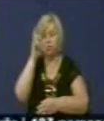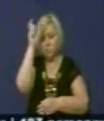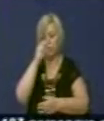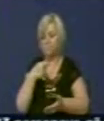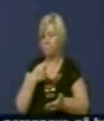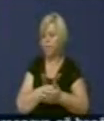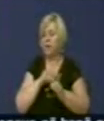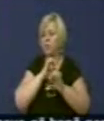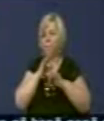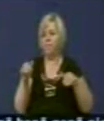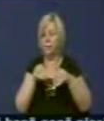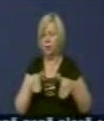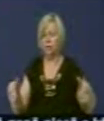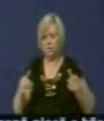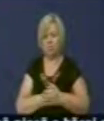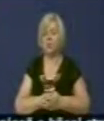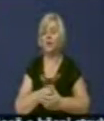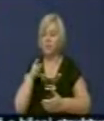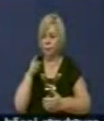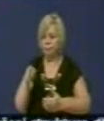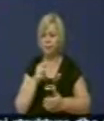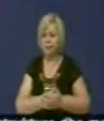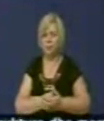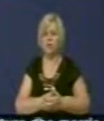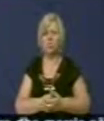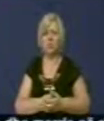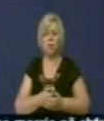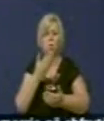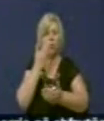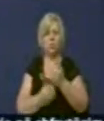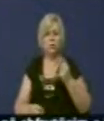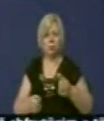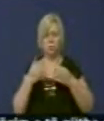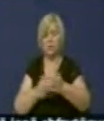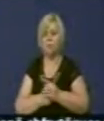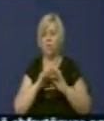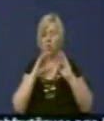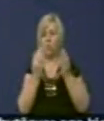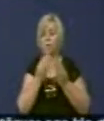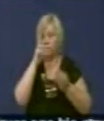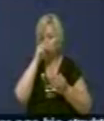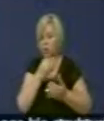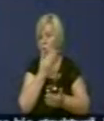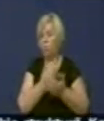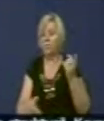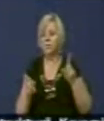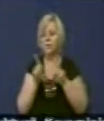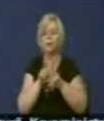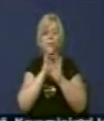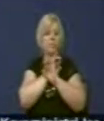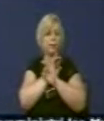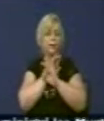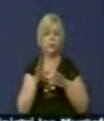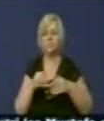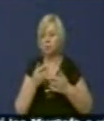bën ai tash 7 vjet? EULEX-i mbikëqyr natyrisht. Mbikëqyrsi është ai i cili kujdeset që punët të shkojnë